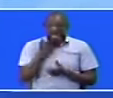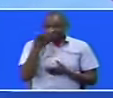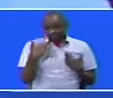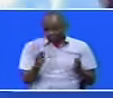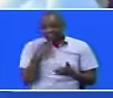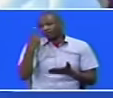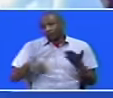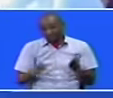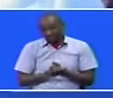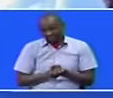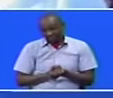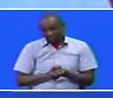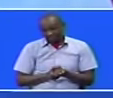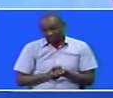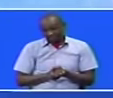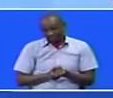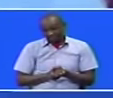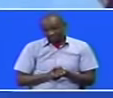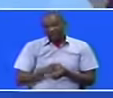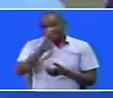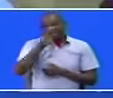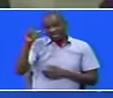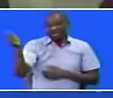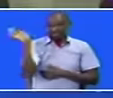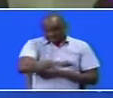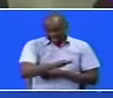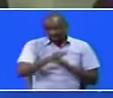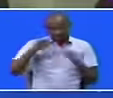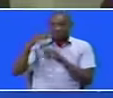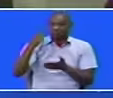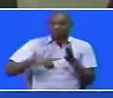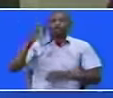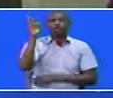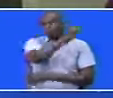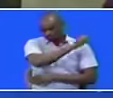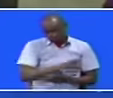Serikali ikarudisha, hiyo mswada na kusema, la.